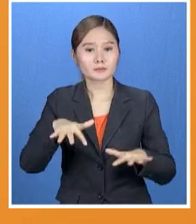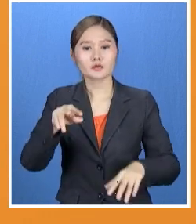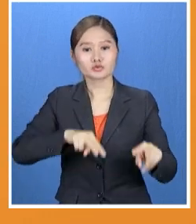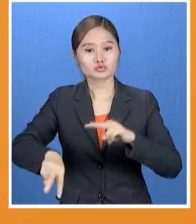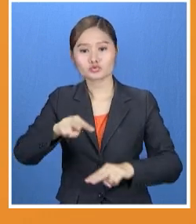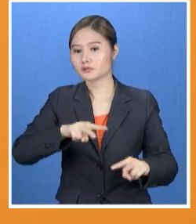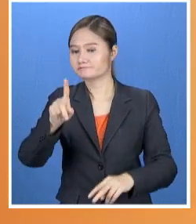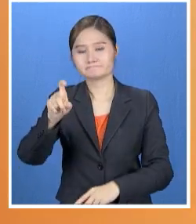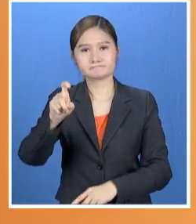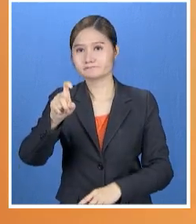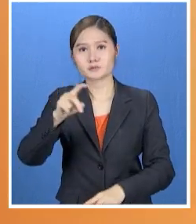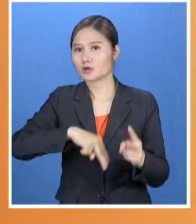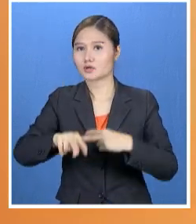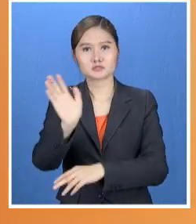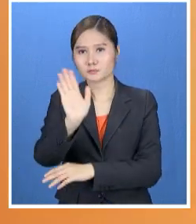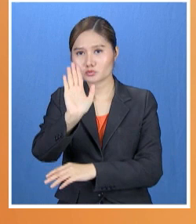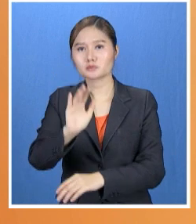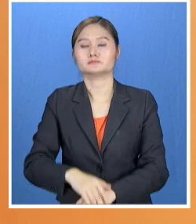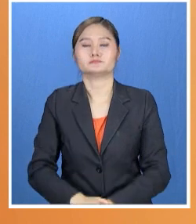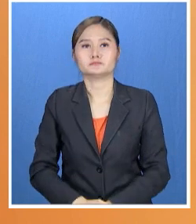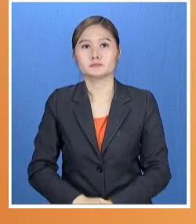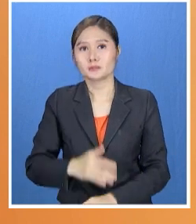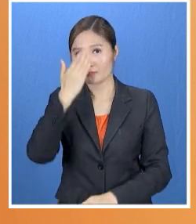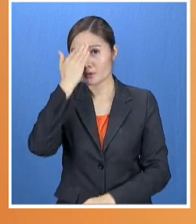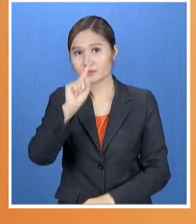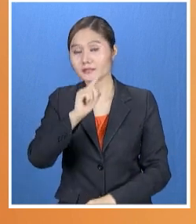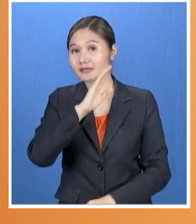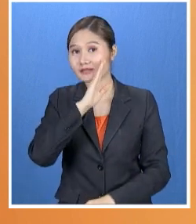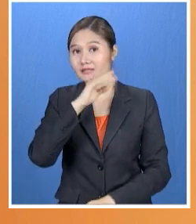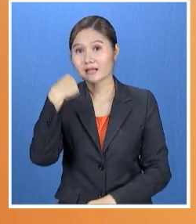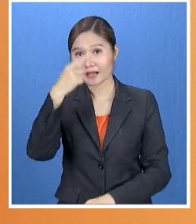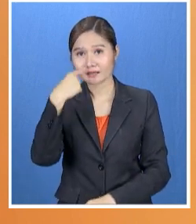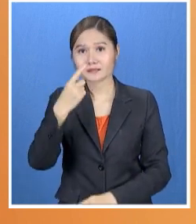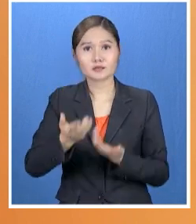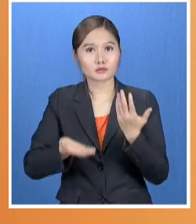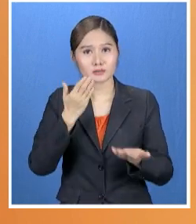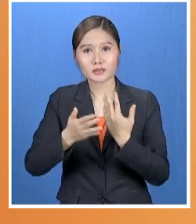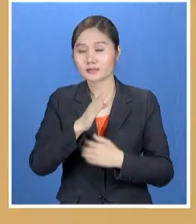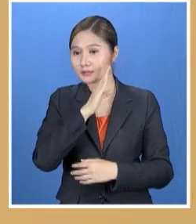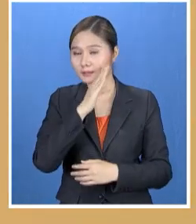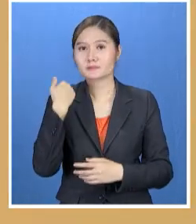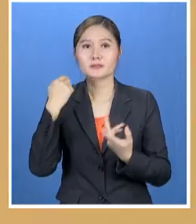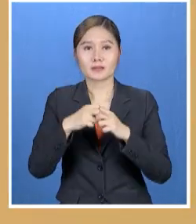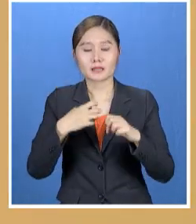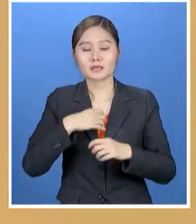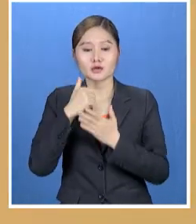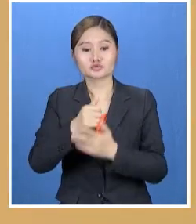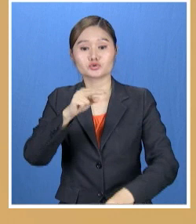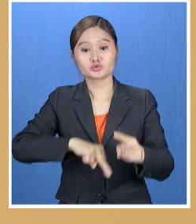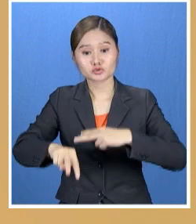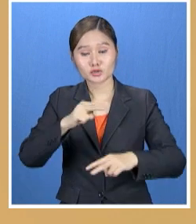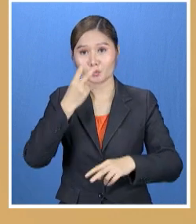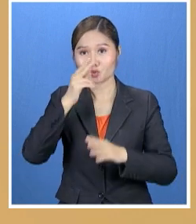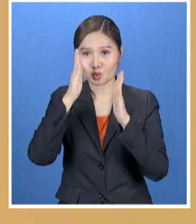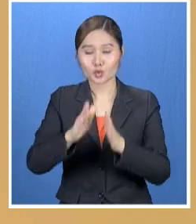รวจสอบไม่ได้ เขาจะไม่ตรวจสอบเขาจะไม่ตรวจสอบนะเพราะฉะนั้นบอกว่าใครก็ตามถ้าเกิดว่ามีเรื่องอยากให้ตรวจสอบพระครูไบดิก